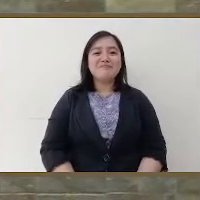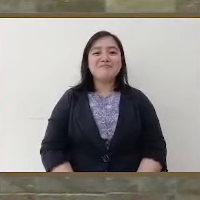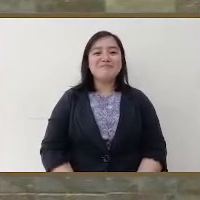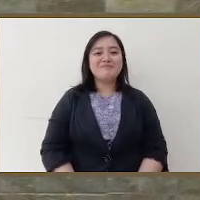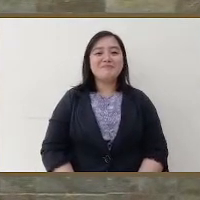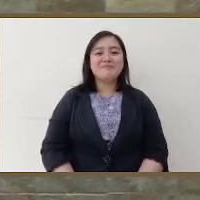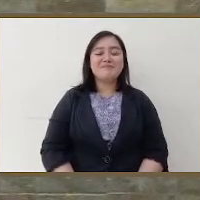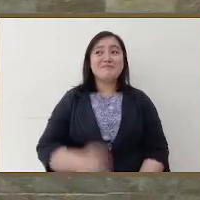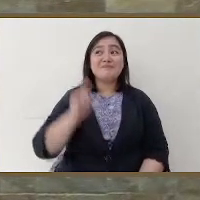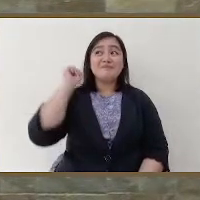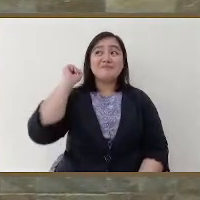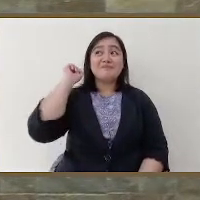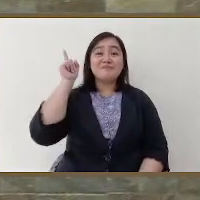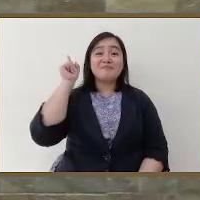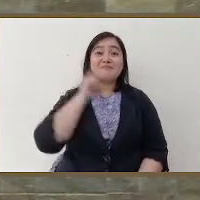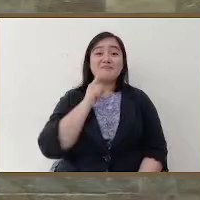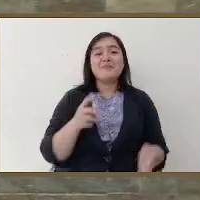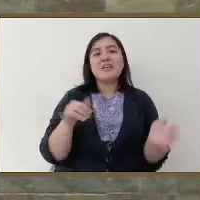sabi niya,